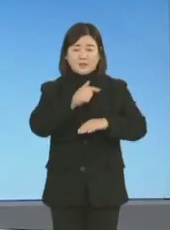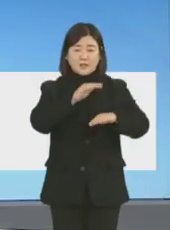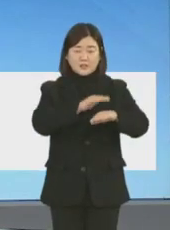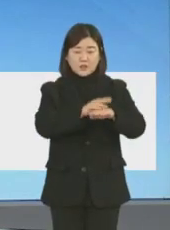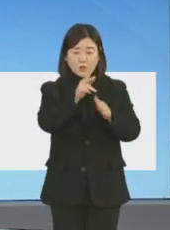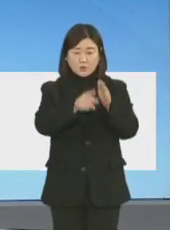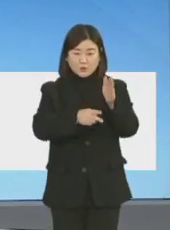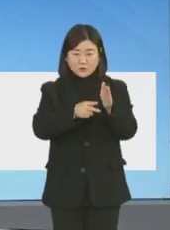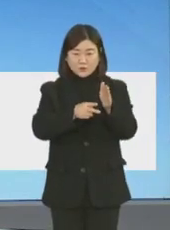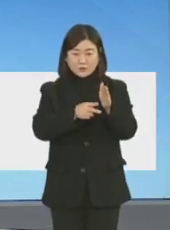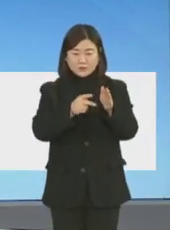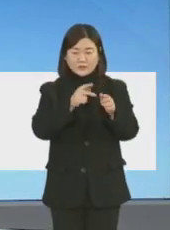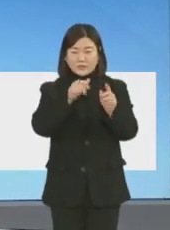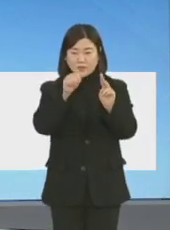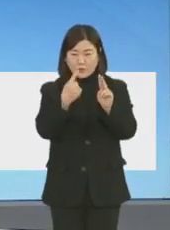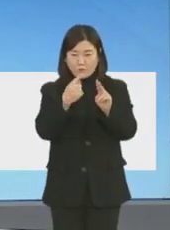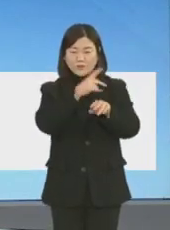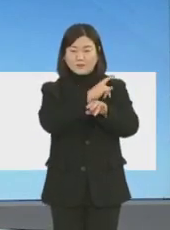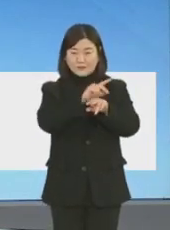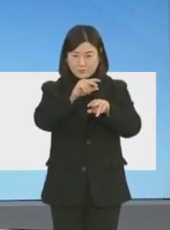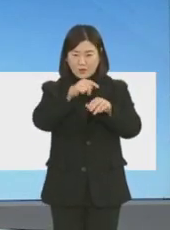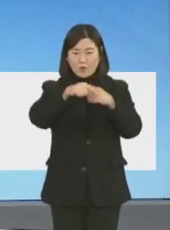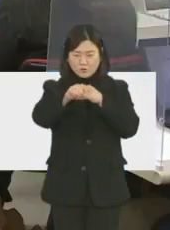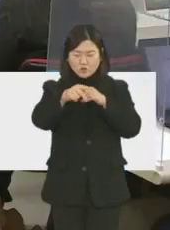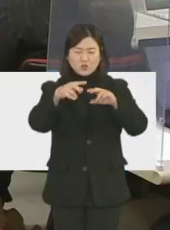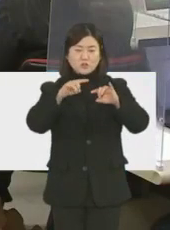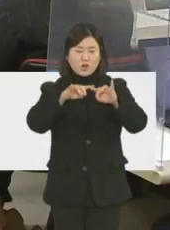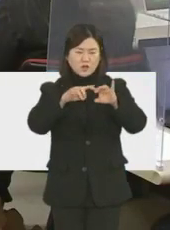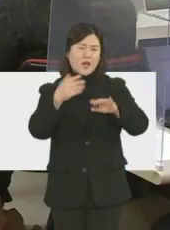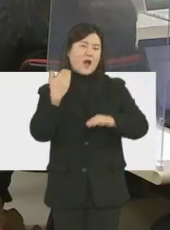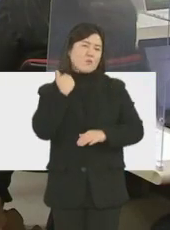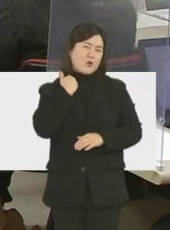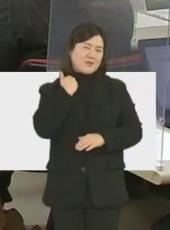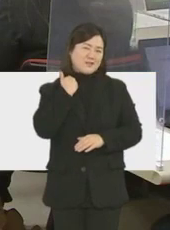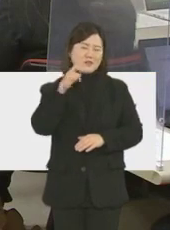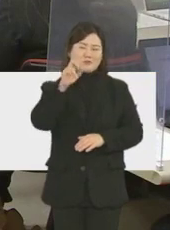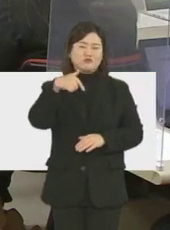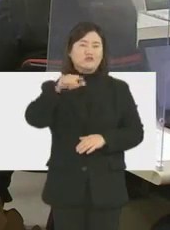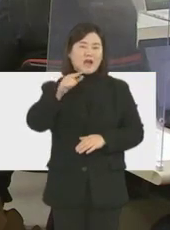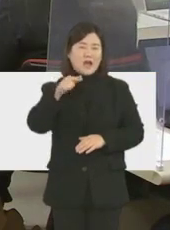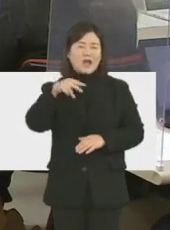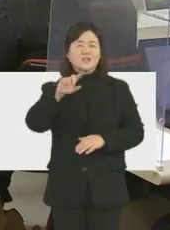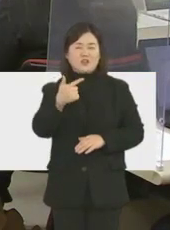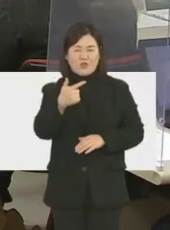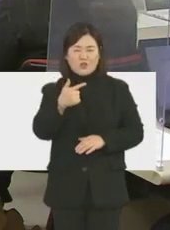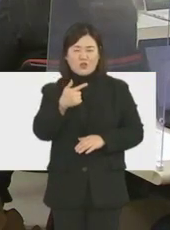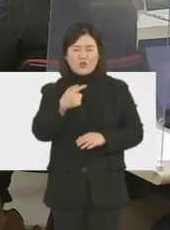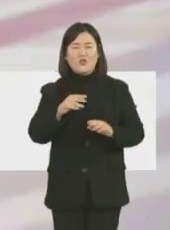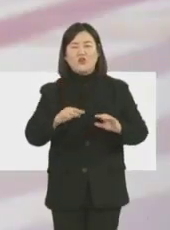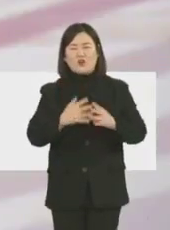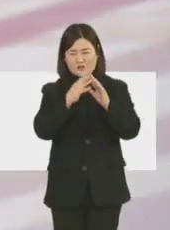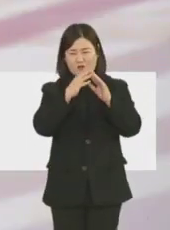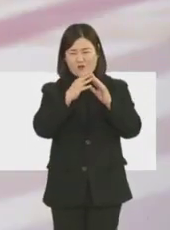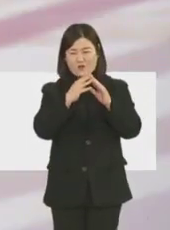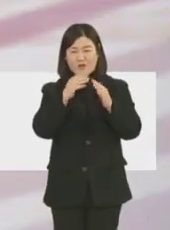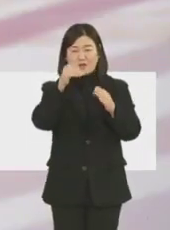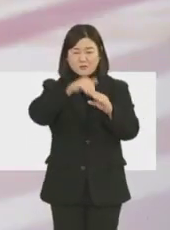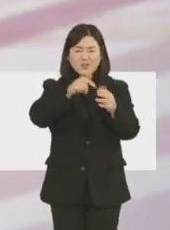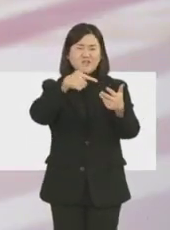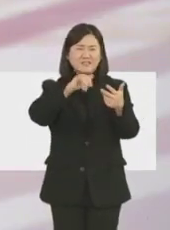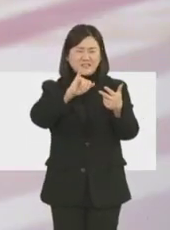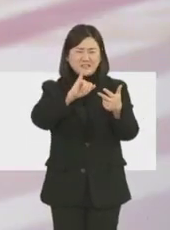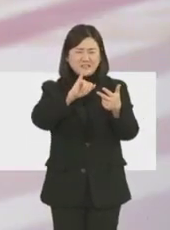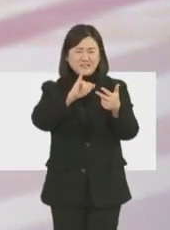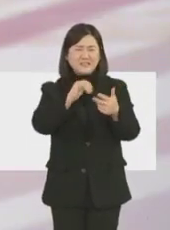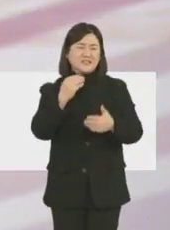대전 도시철도 이후선 트램이 외부에 전기선이 드러나지 않는 무가선으로 건설됩니다 대전시는 민선 체계 때